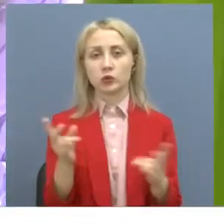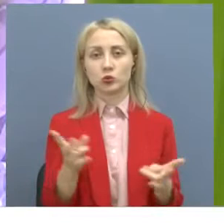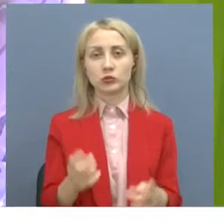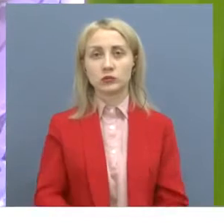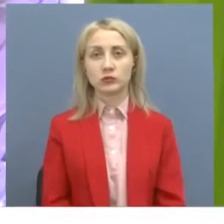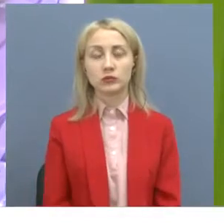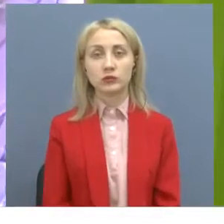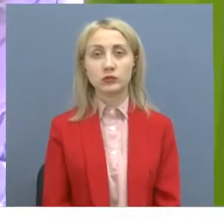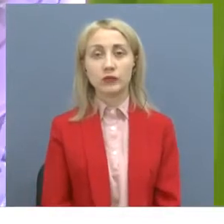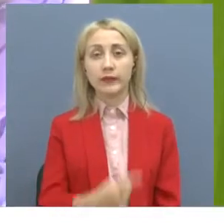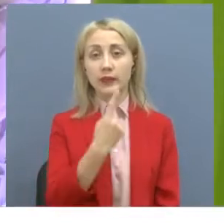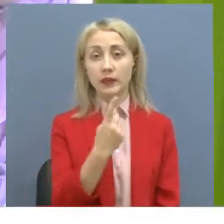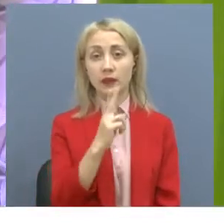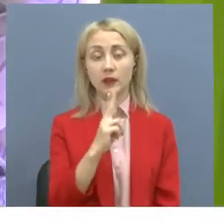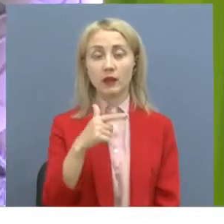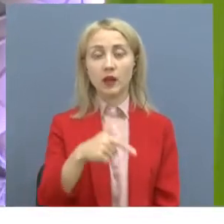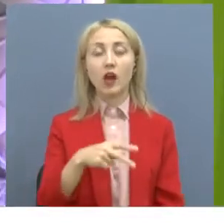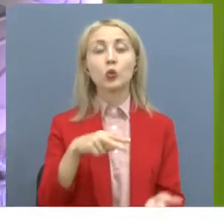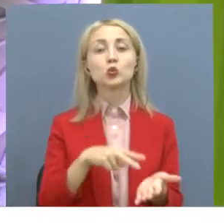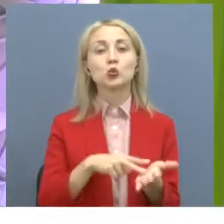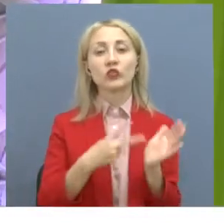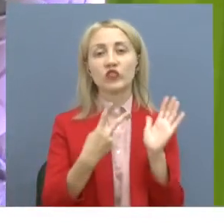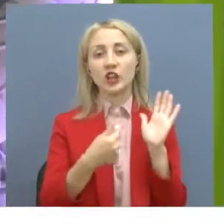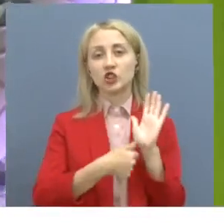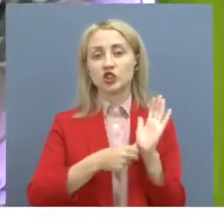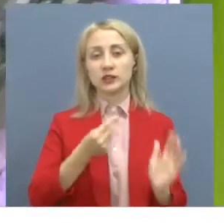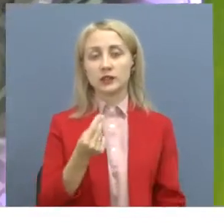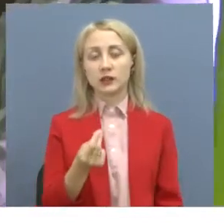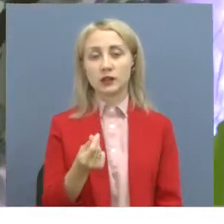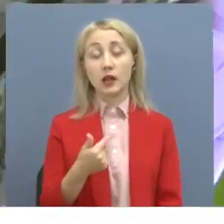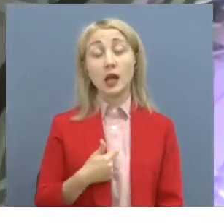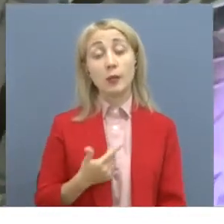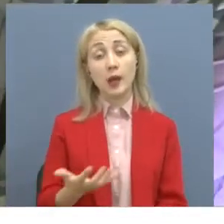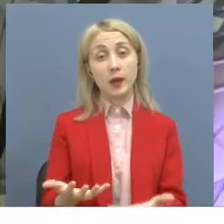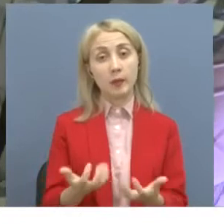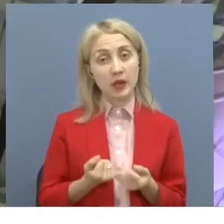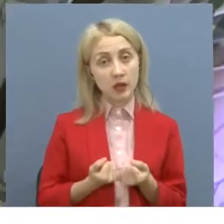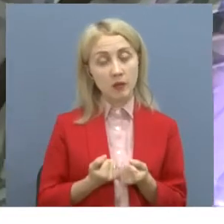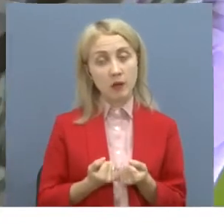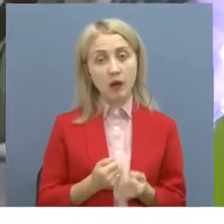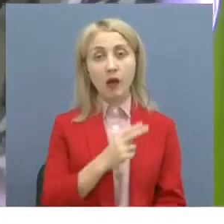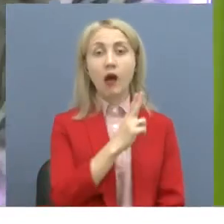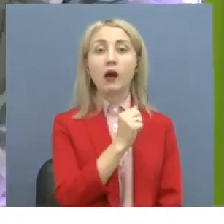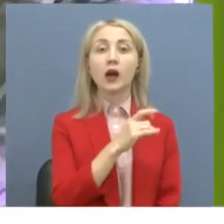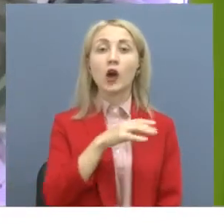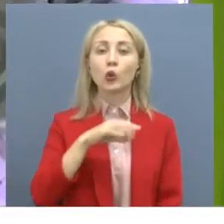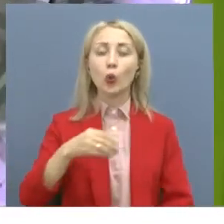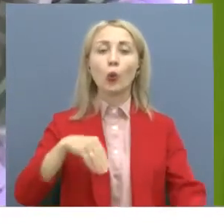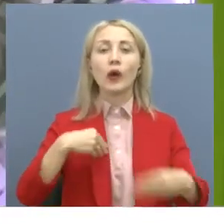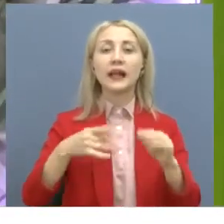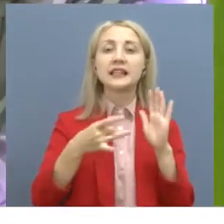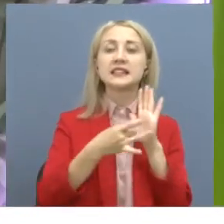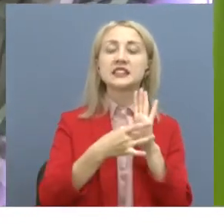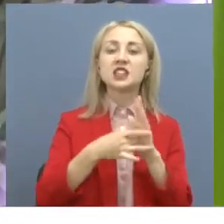килограмм 26 тенге. Макулатураның килограммы 26 тенге. Кардон, полиэтилен, әйнек, темір ыдыстар,